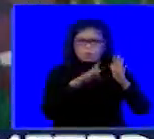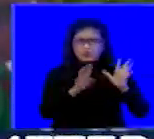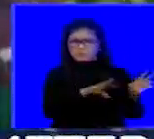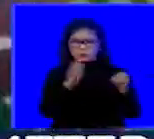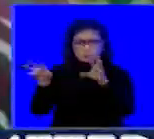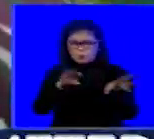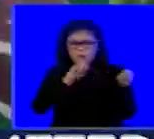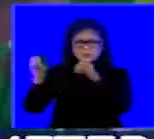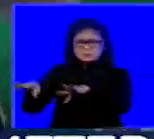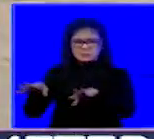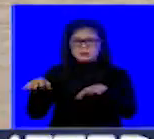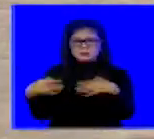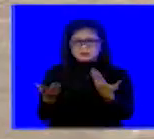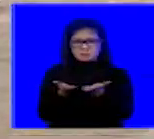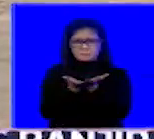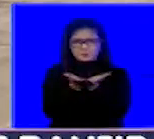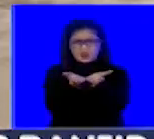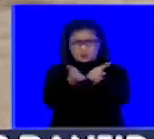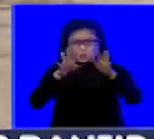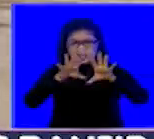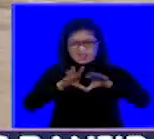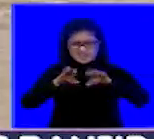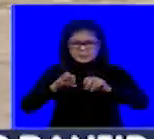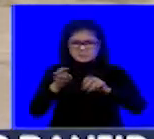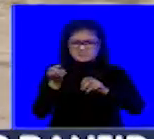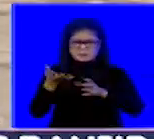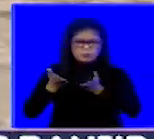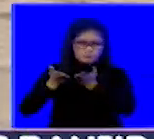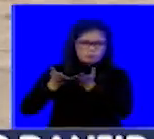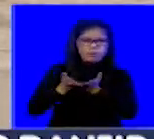membawa tim dan warga korban banjir nyaris terseret arus